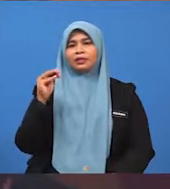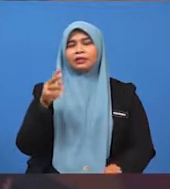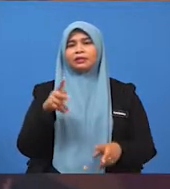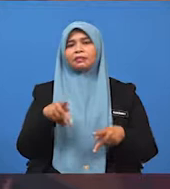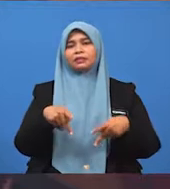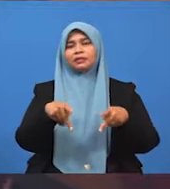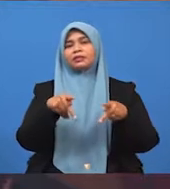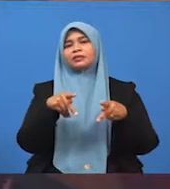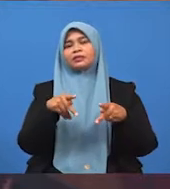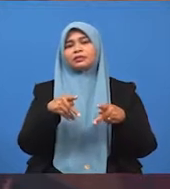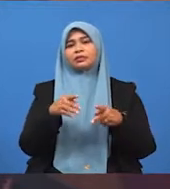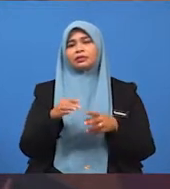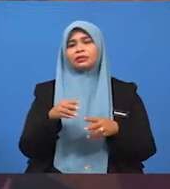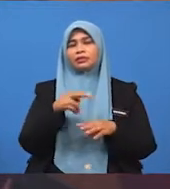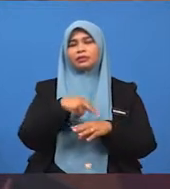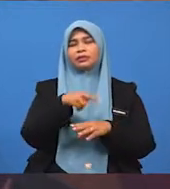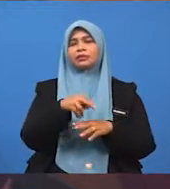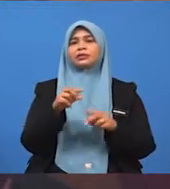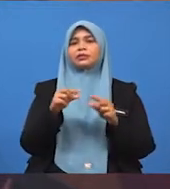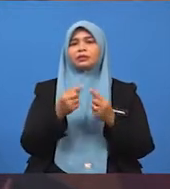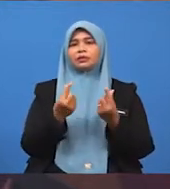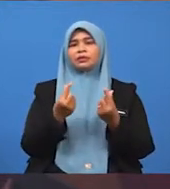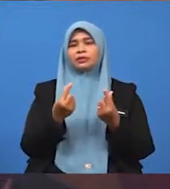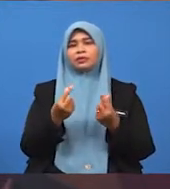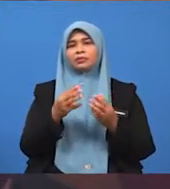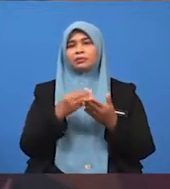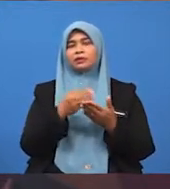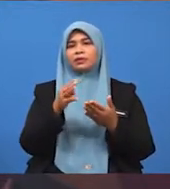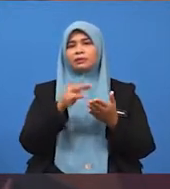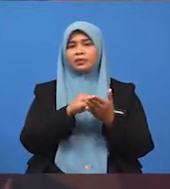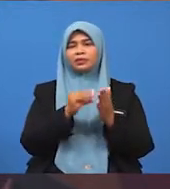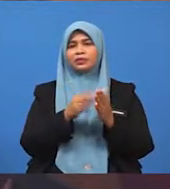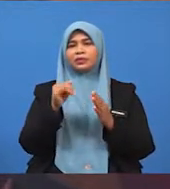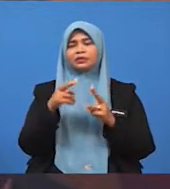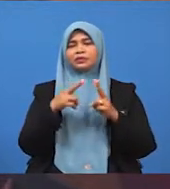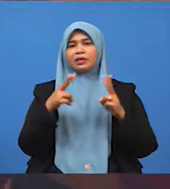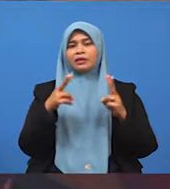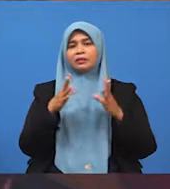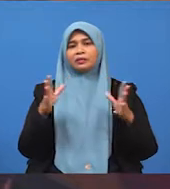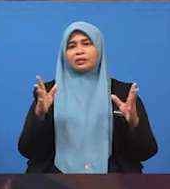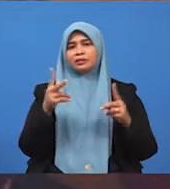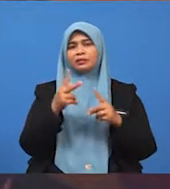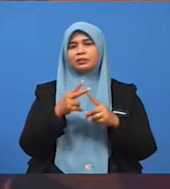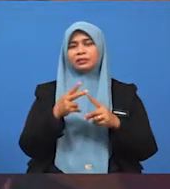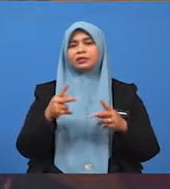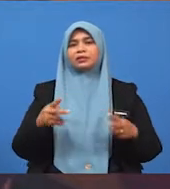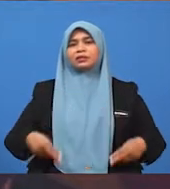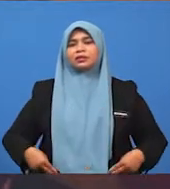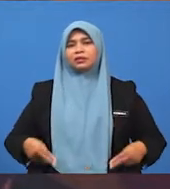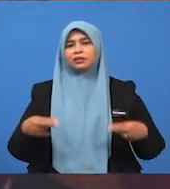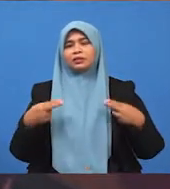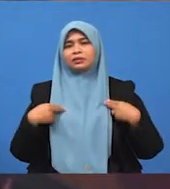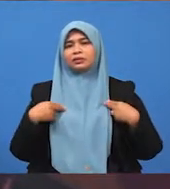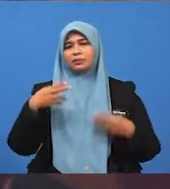Nabi sallallahu alaihi wasallam. Ayat Al-Quran diturunkan oleh Allah Subhanahu Wa Taala kepada Nabi sallallahu alaihi wasallam